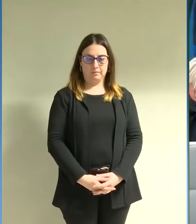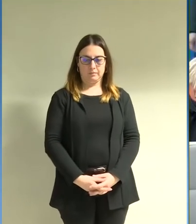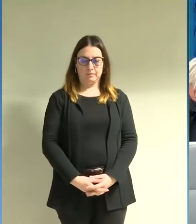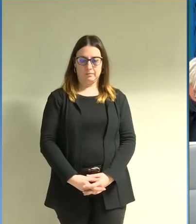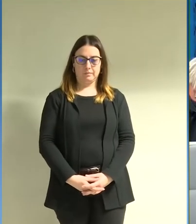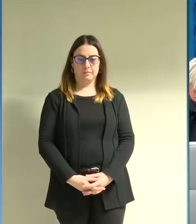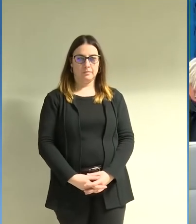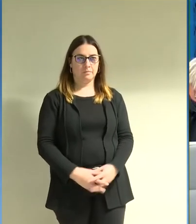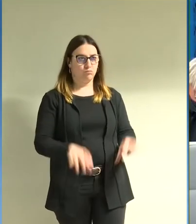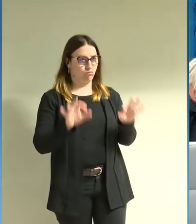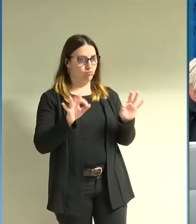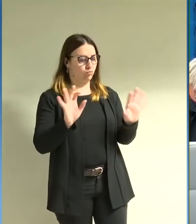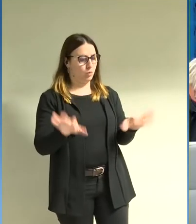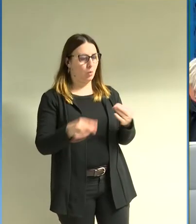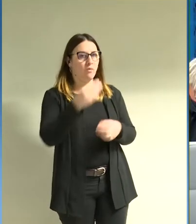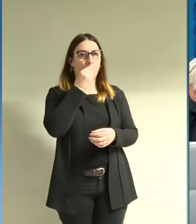voilà ce qui arrive